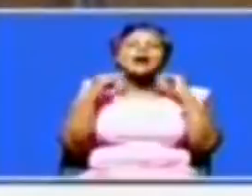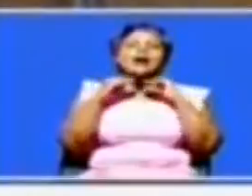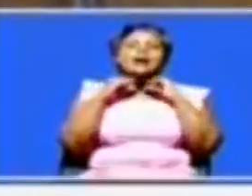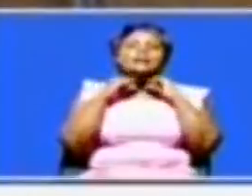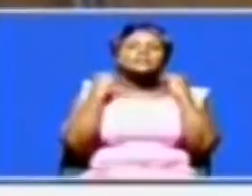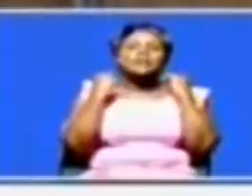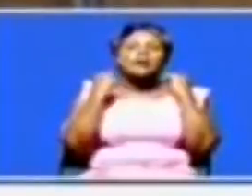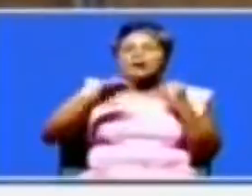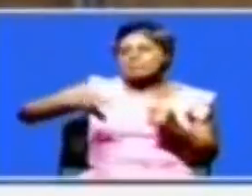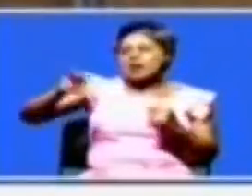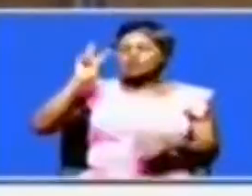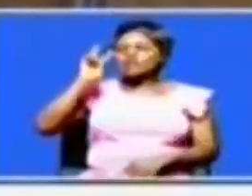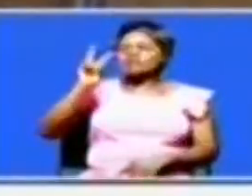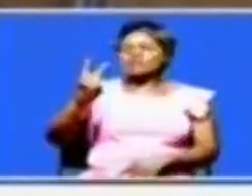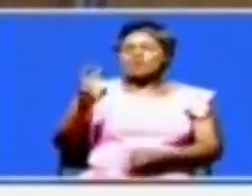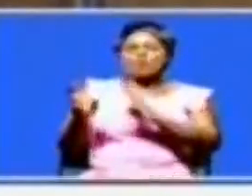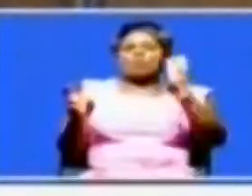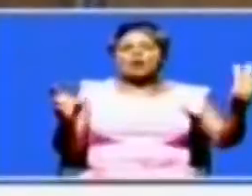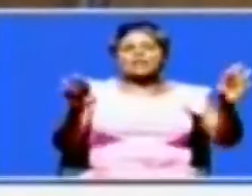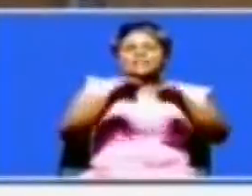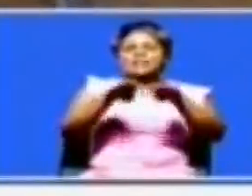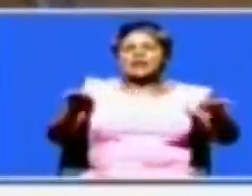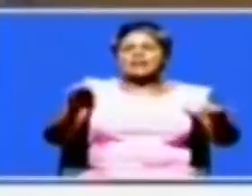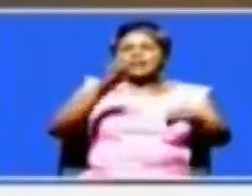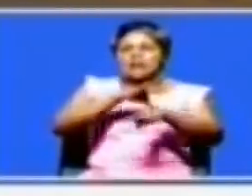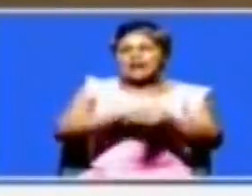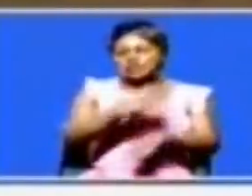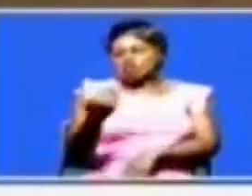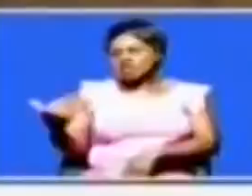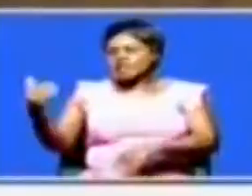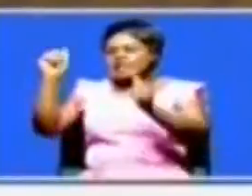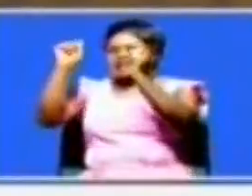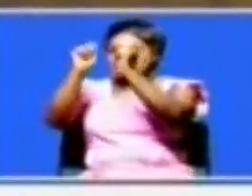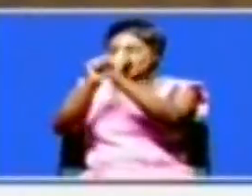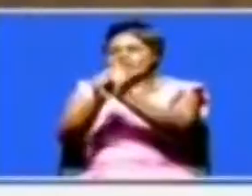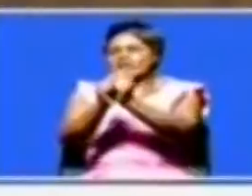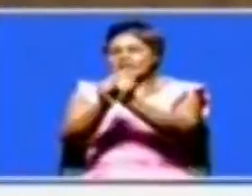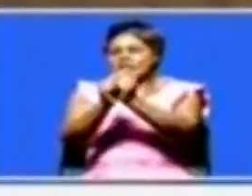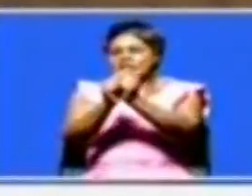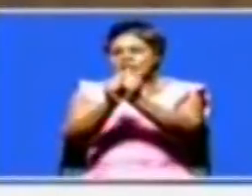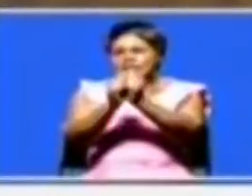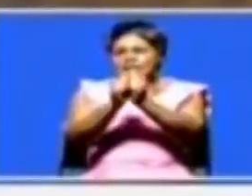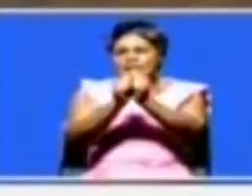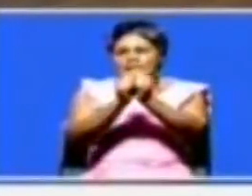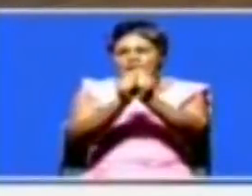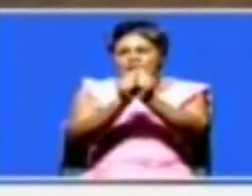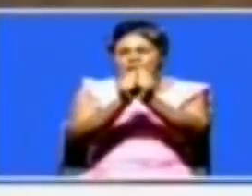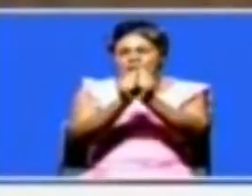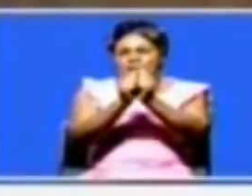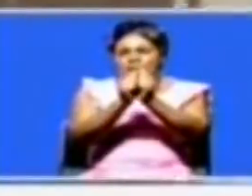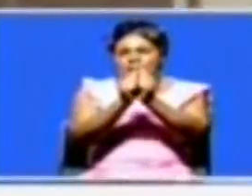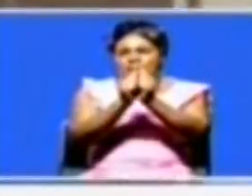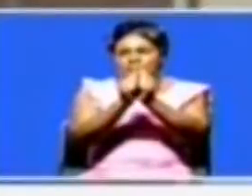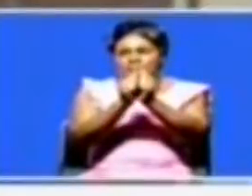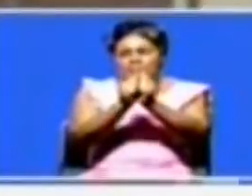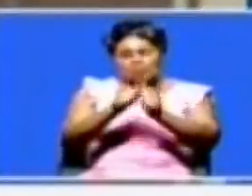mtaa wa Mountain View eneo la Westlands hapa Nairobi na kuwapata jumla ya watoto 10, lakini upande wa utetezi hukuridhishwa na ushahidi huo.